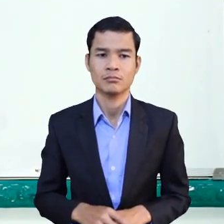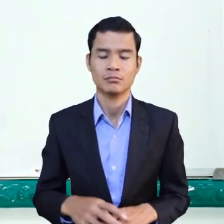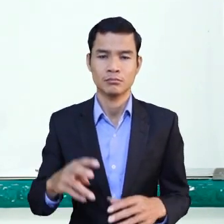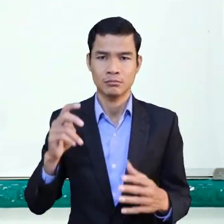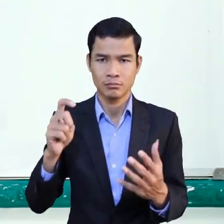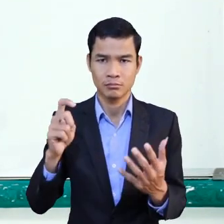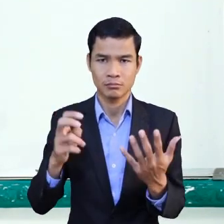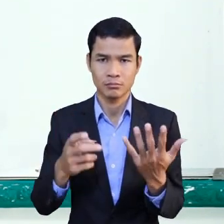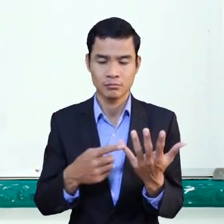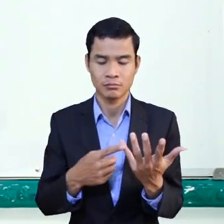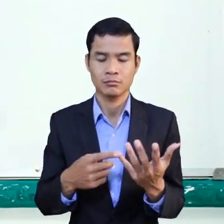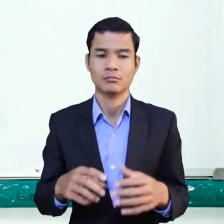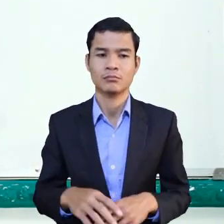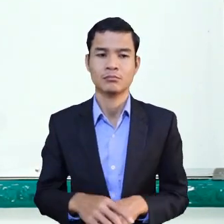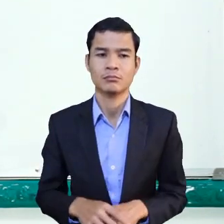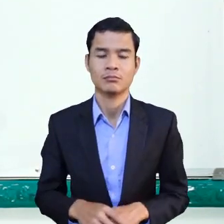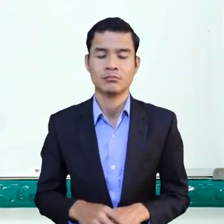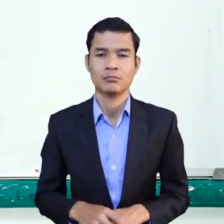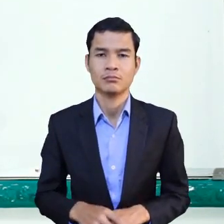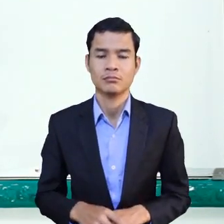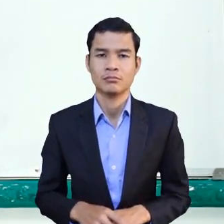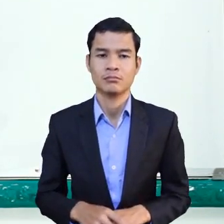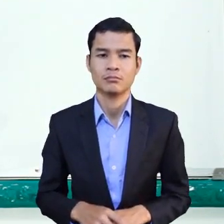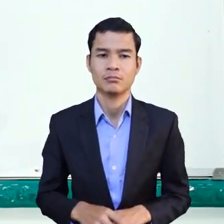ខេ